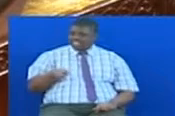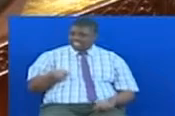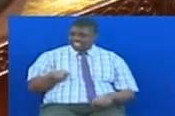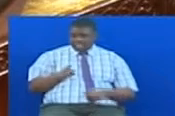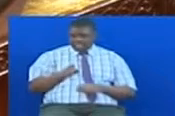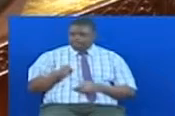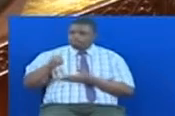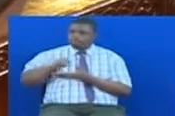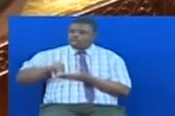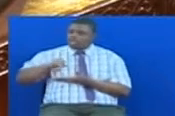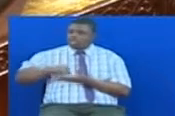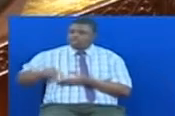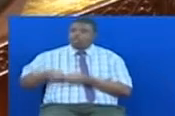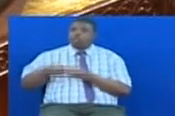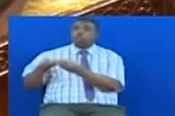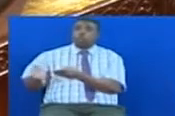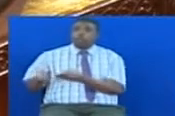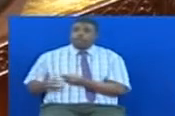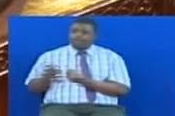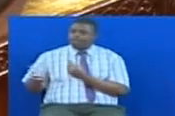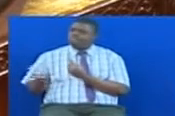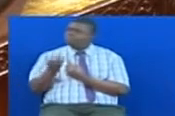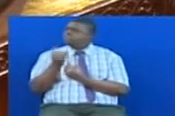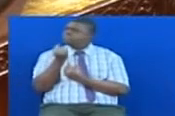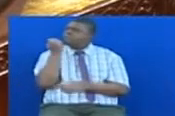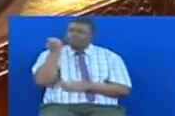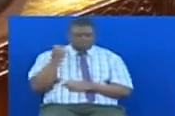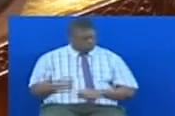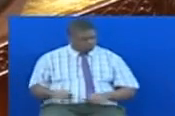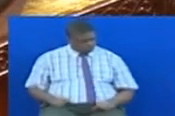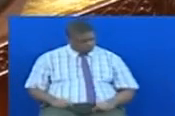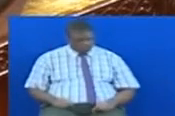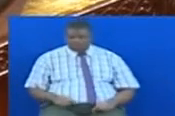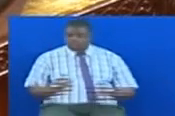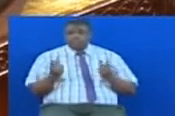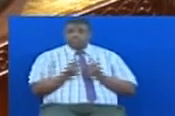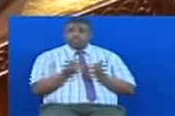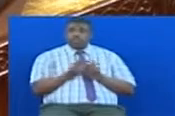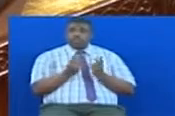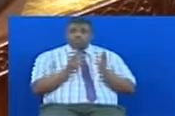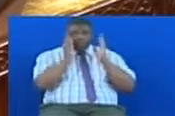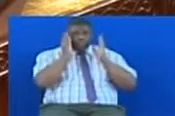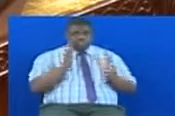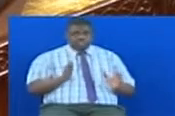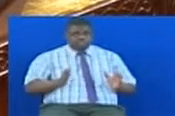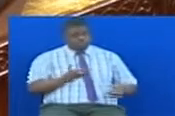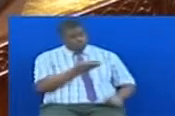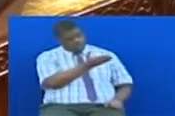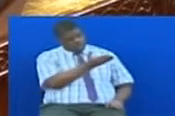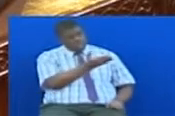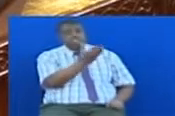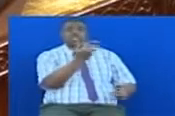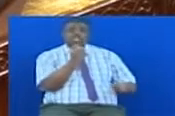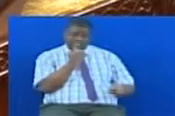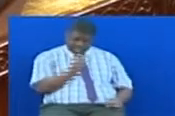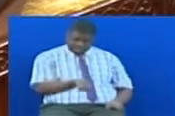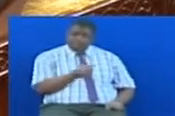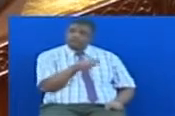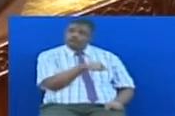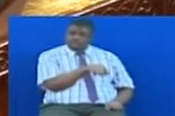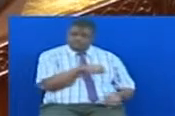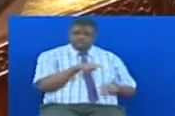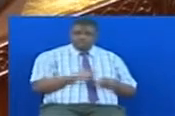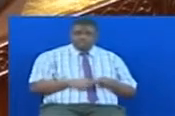zetu kwa kweli imekuwa na mafanikio makubwa sana, kama ambavyo waheshimiwa wabunge wenzangu wameweza kuchangia, na